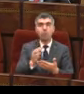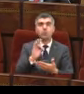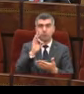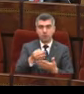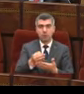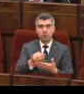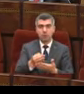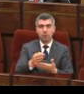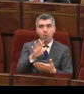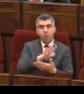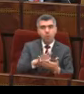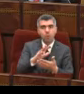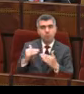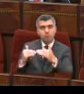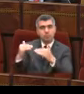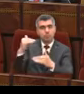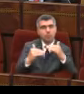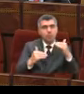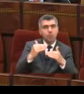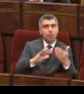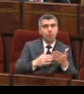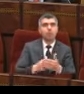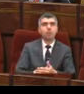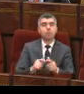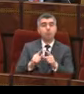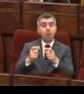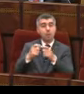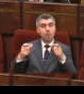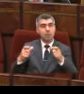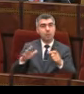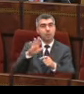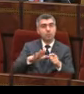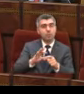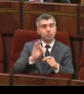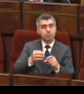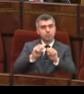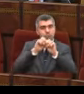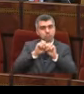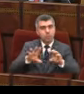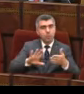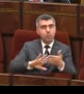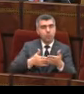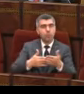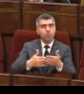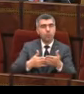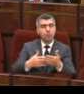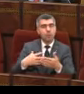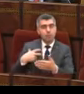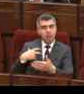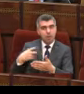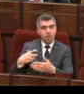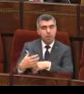نحاربوا التفاوز الطبقي، ولكن التوسع وهو شاسع اليوم ما بين الفقراء